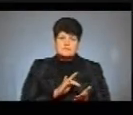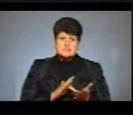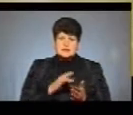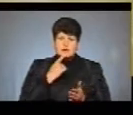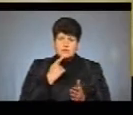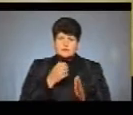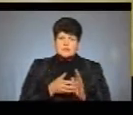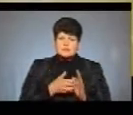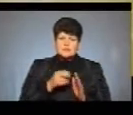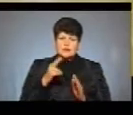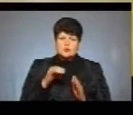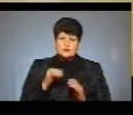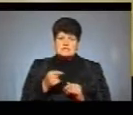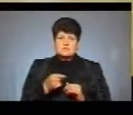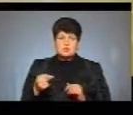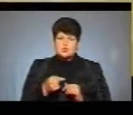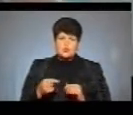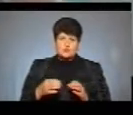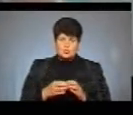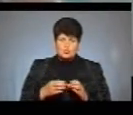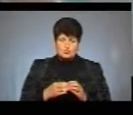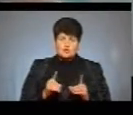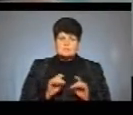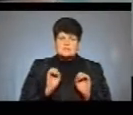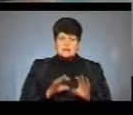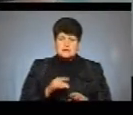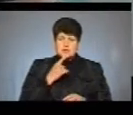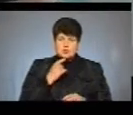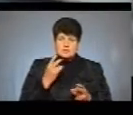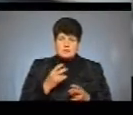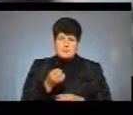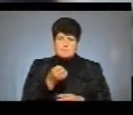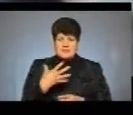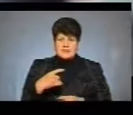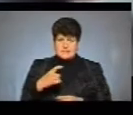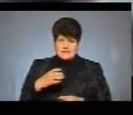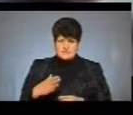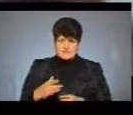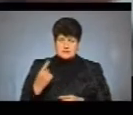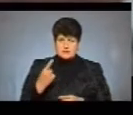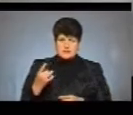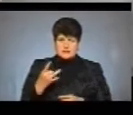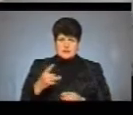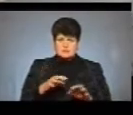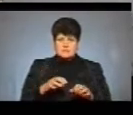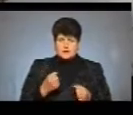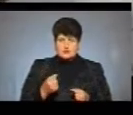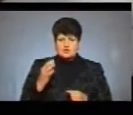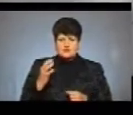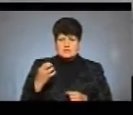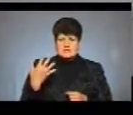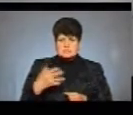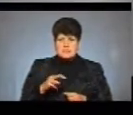бракує донорів із мінусовою групою крові. Щоб здати кров, потрібно 15 хвилин. За один раз відбирають